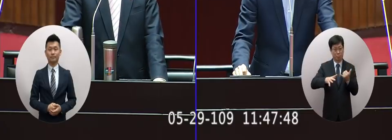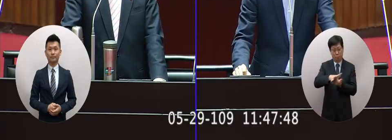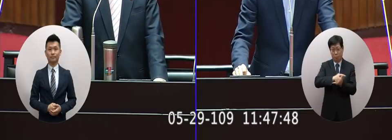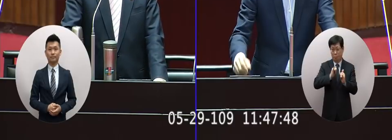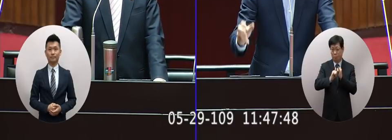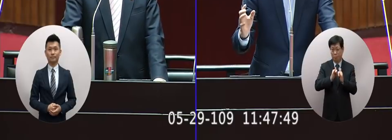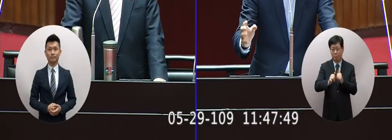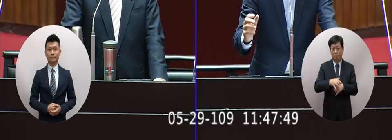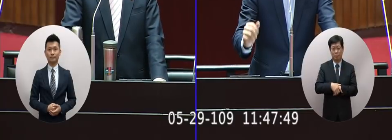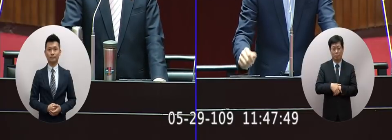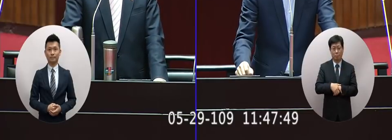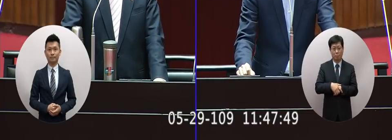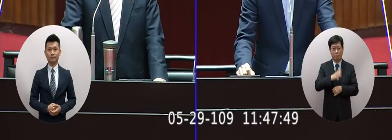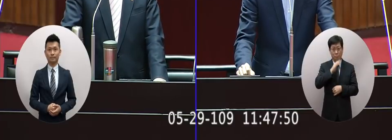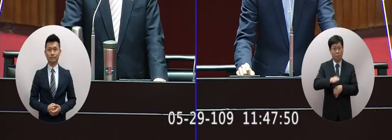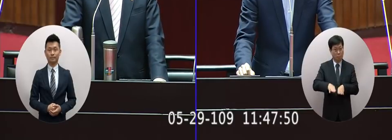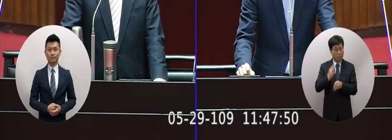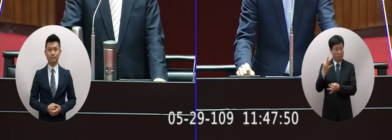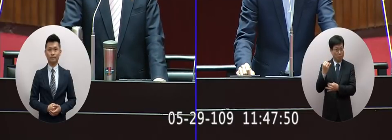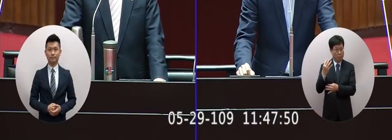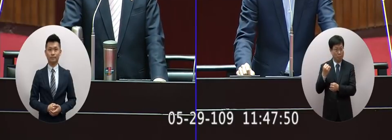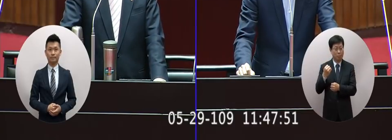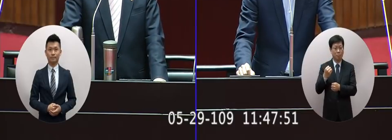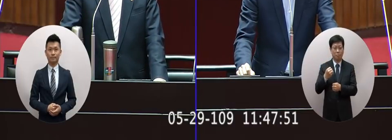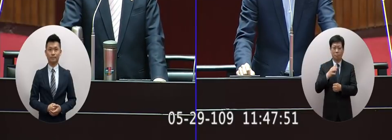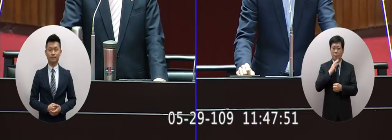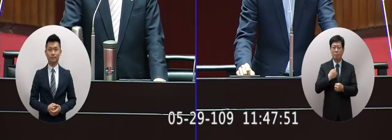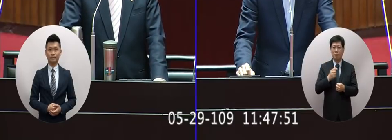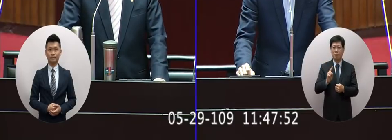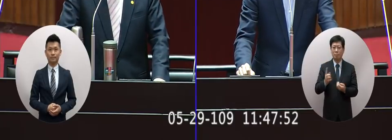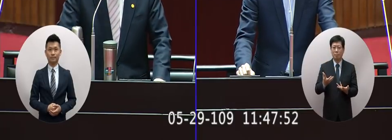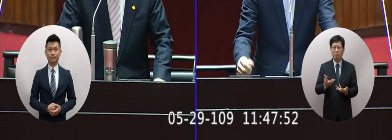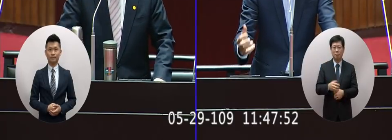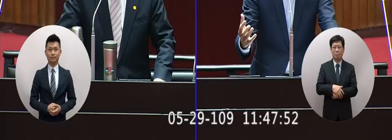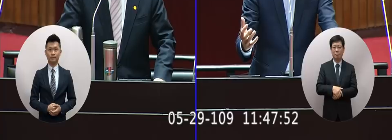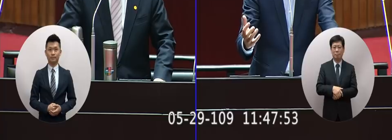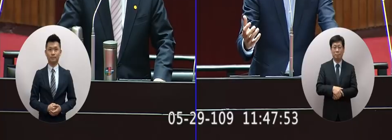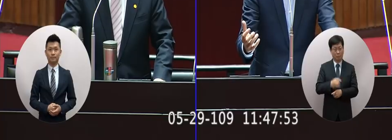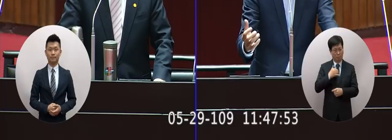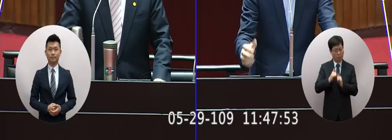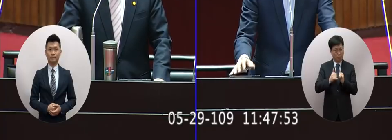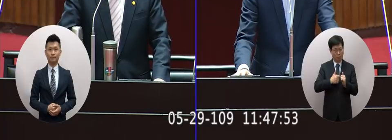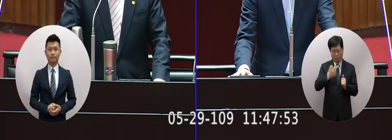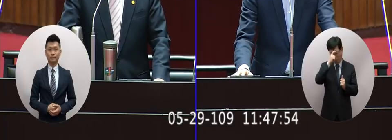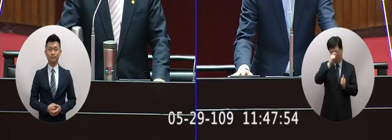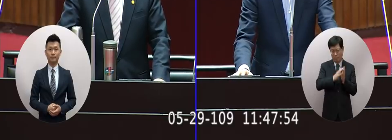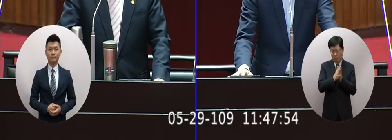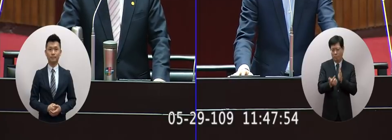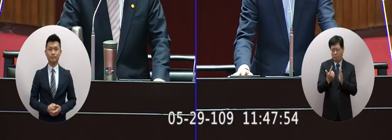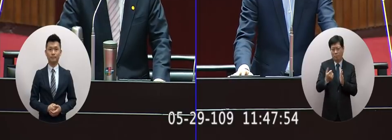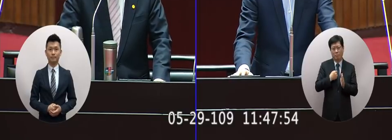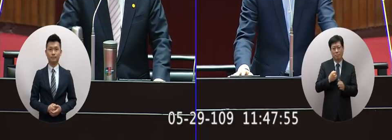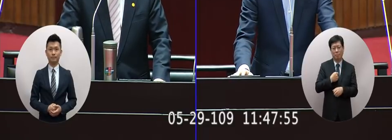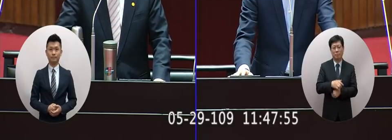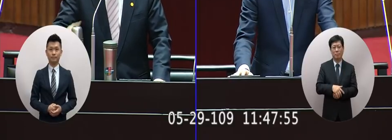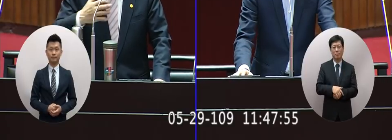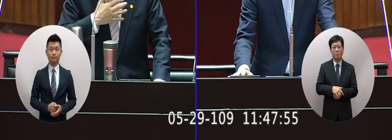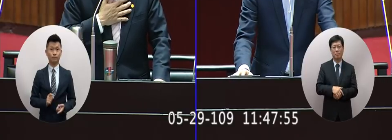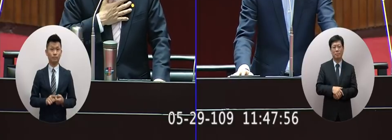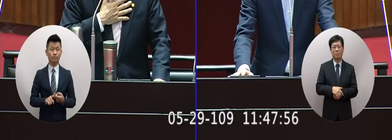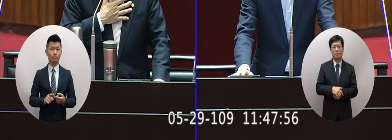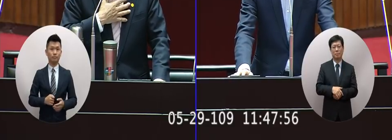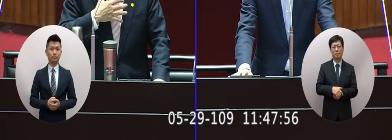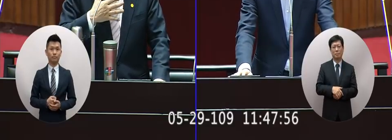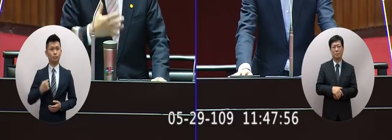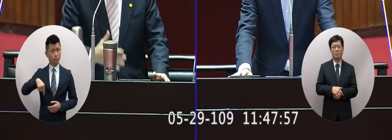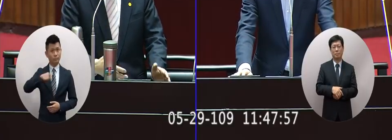人实施上路的时间会落在哪里？ 就 大家非常急切的需要知道。 对，我